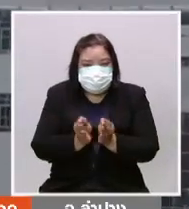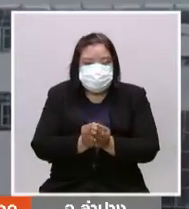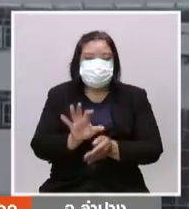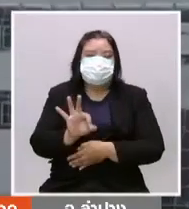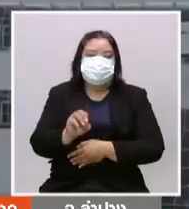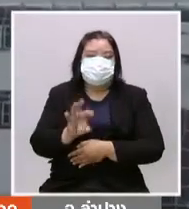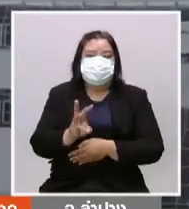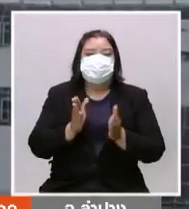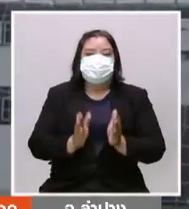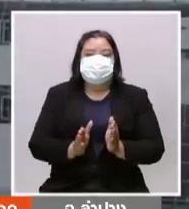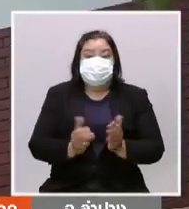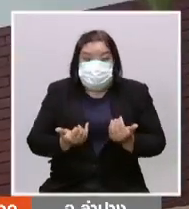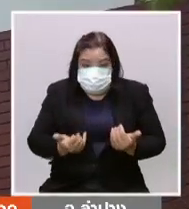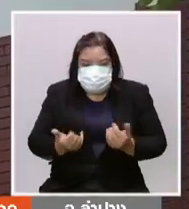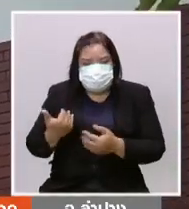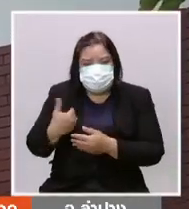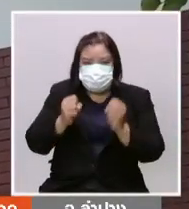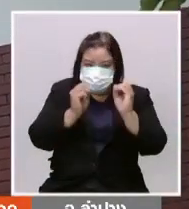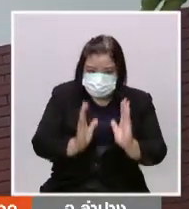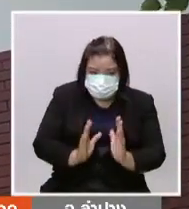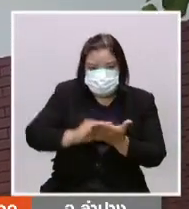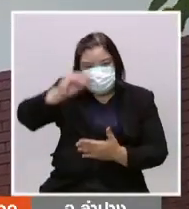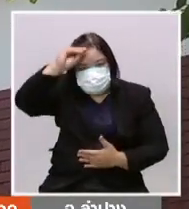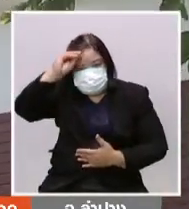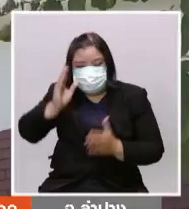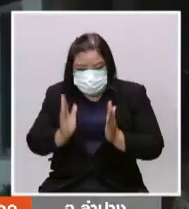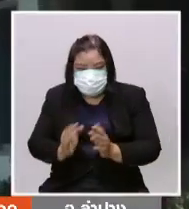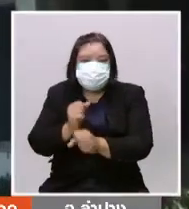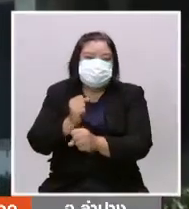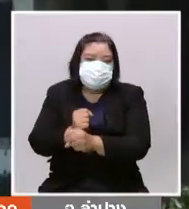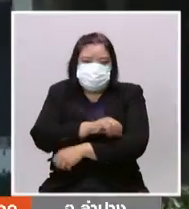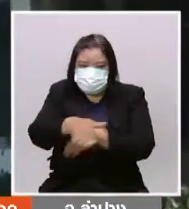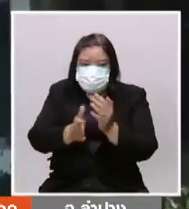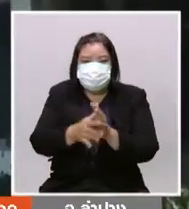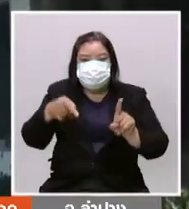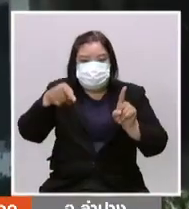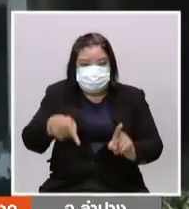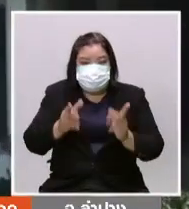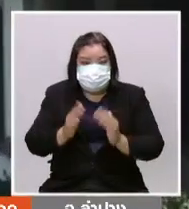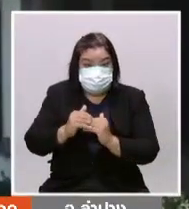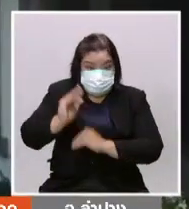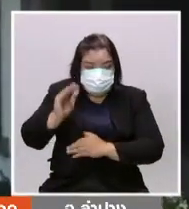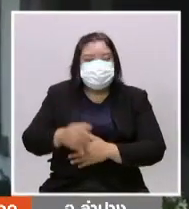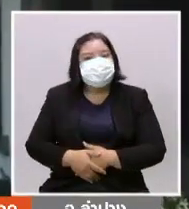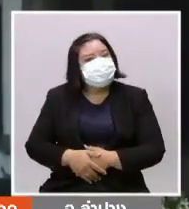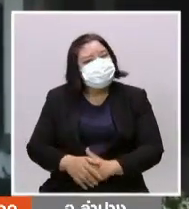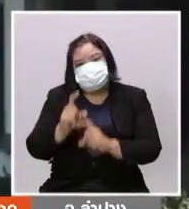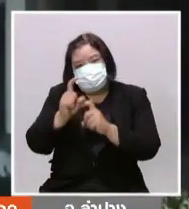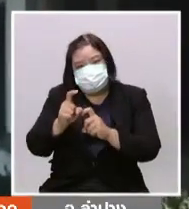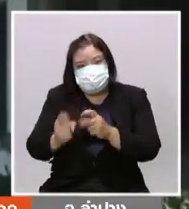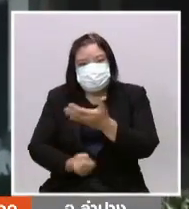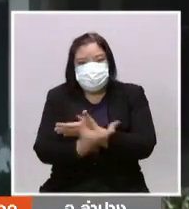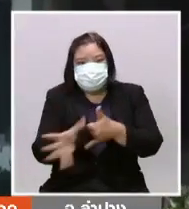ายแล้วก็พบว่าทั้งคุณครูนักเรียนบุคลากรอีกประมาณ 1,000 คนก็กลายเป็นกลุ่มเสี่ยงที่ต้องเฝ้าระวังอา